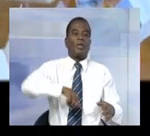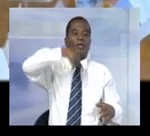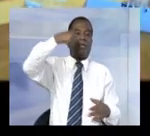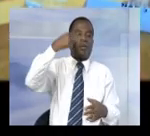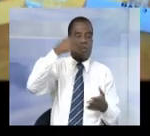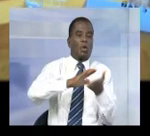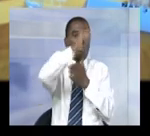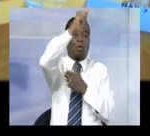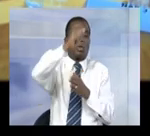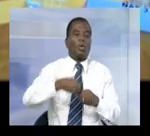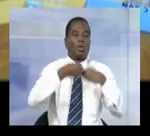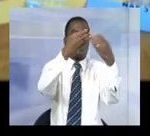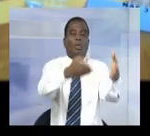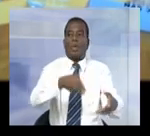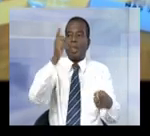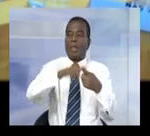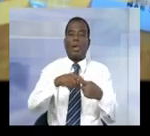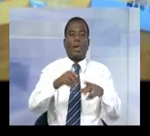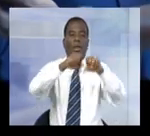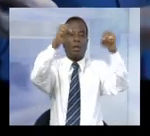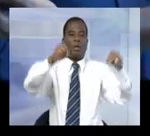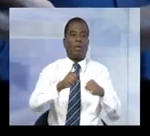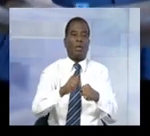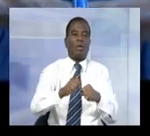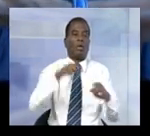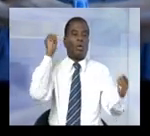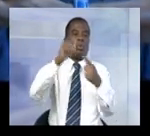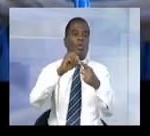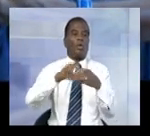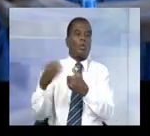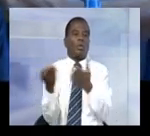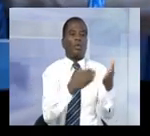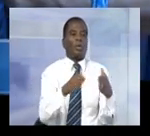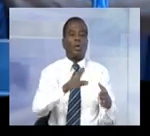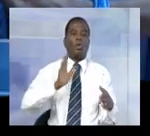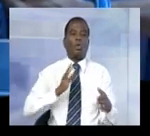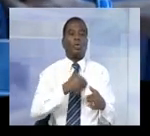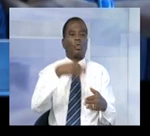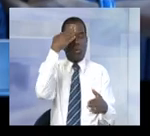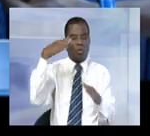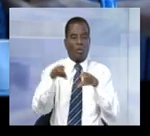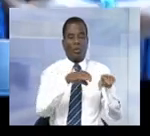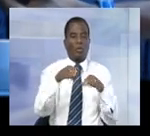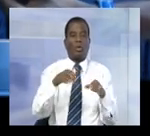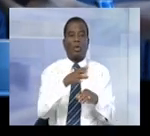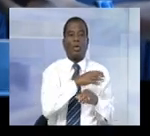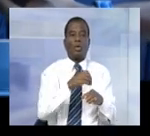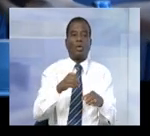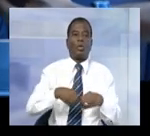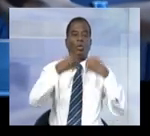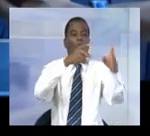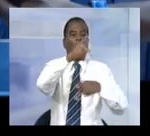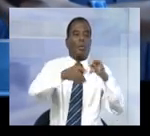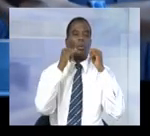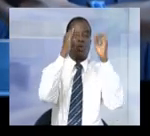la confiance accordée à sa structure. Notre but est d'amener notre savoir-faire localement, de pouvoir donner au